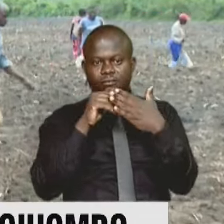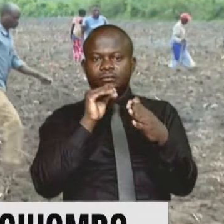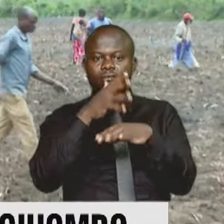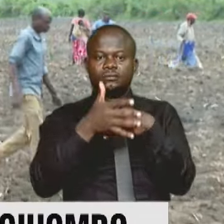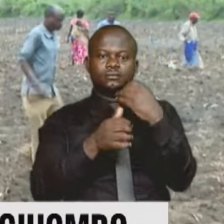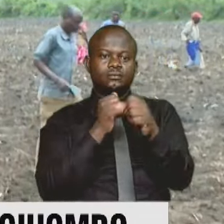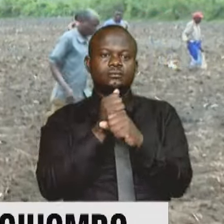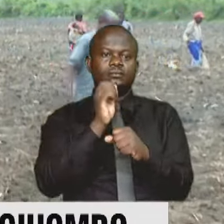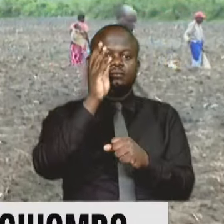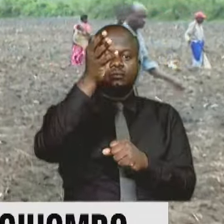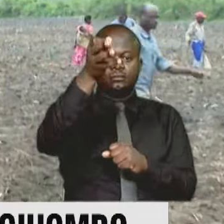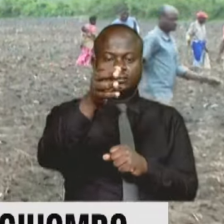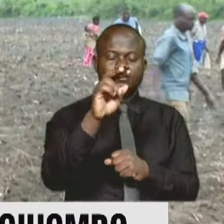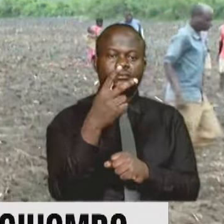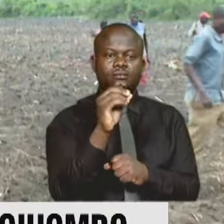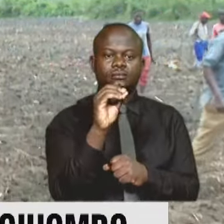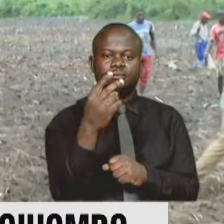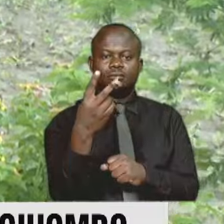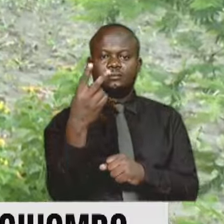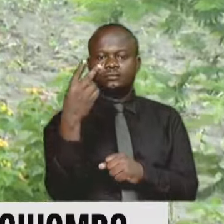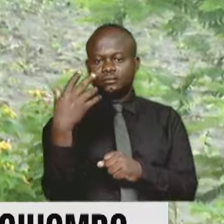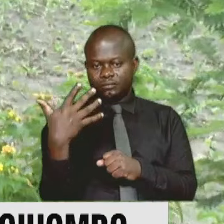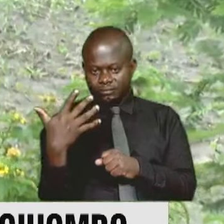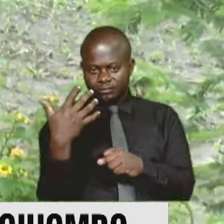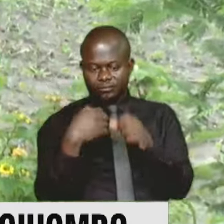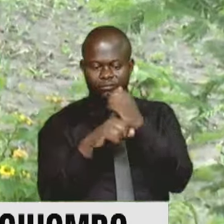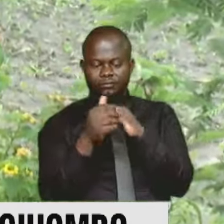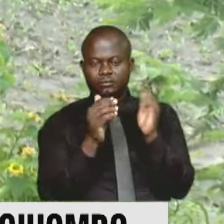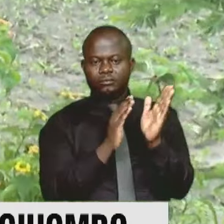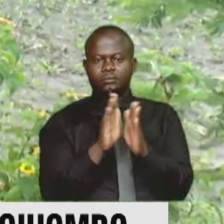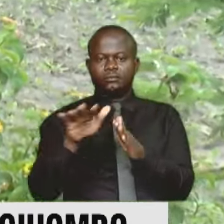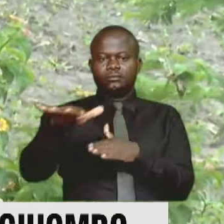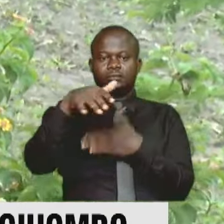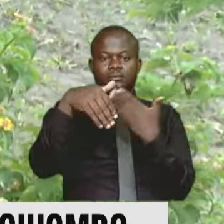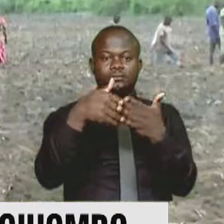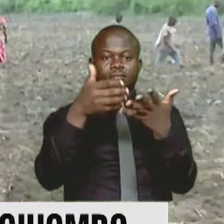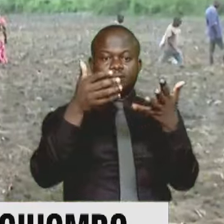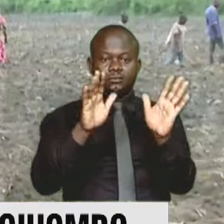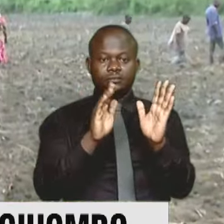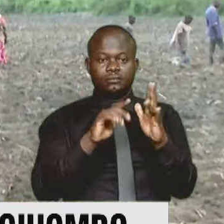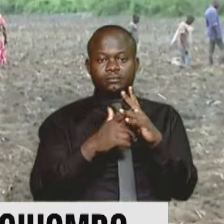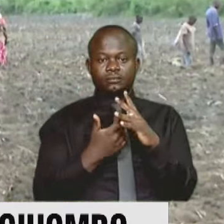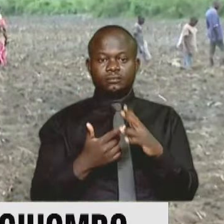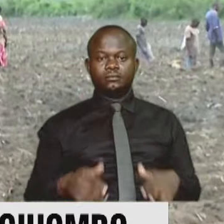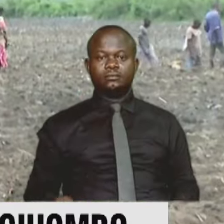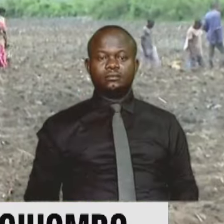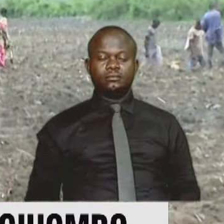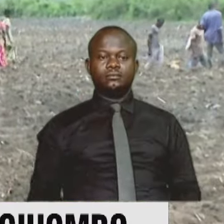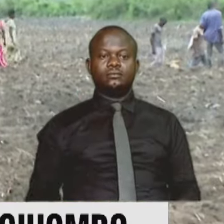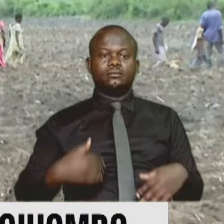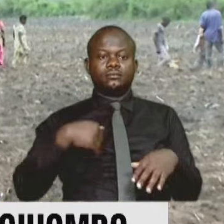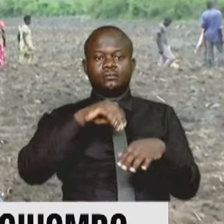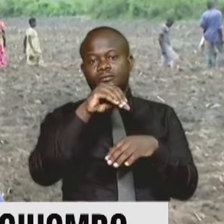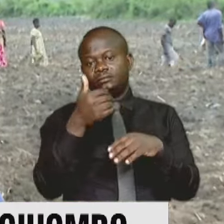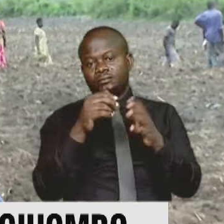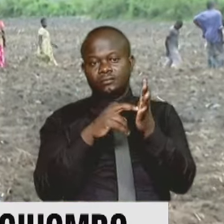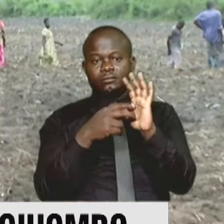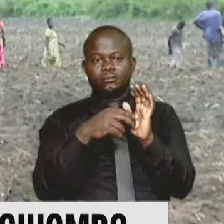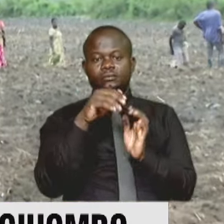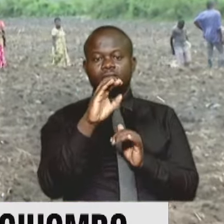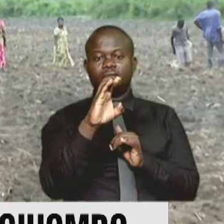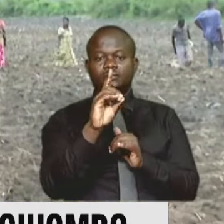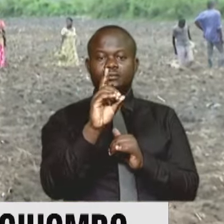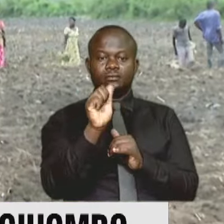utaha w'2025 imirimo yo gutunganya iki gishanga izaba yamaze gutangira. Dufite undi mushinga wa SIDAT